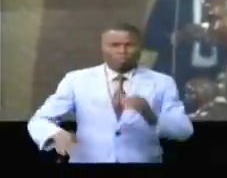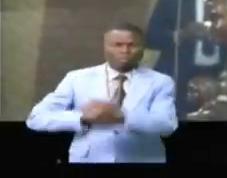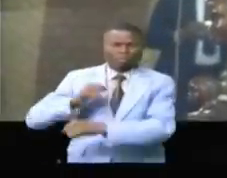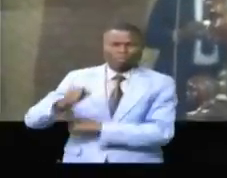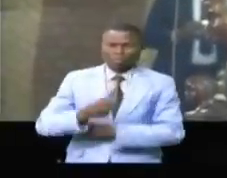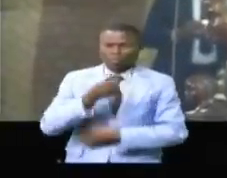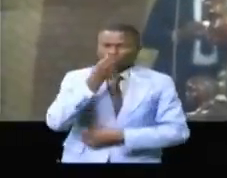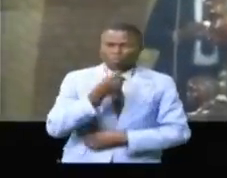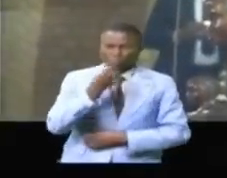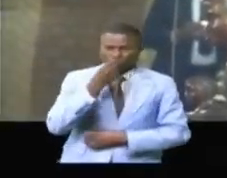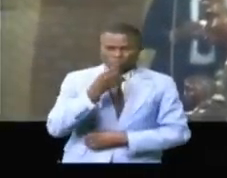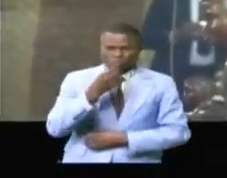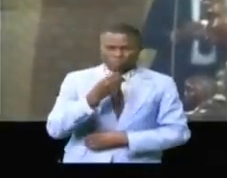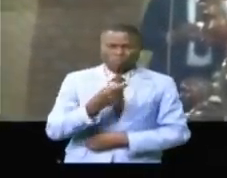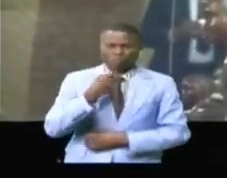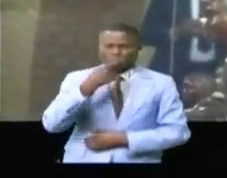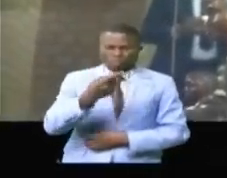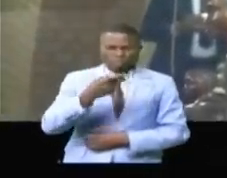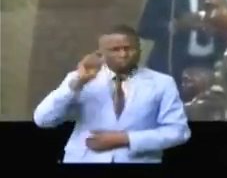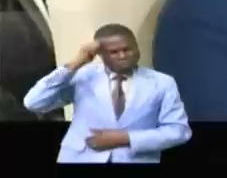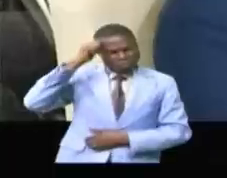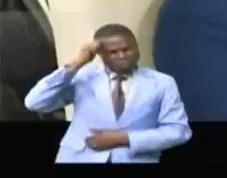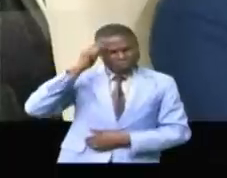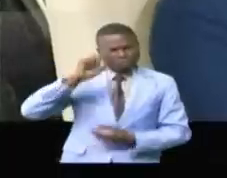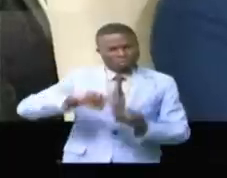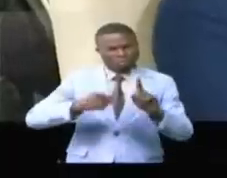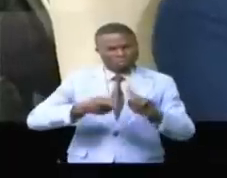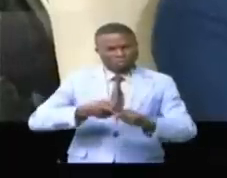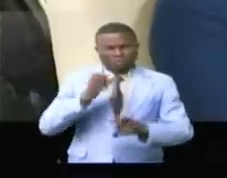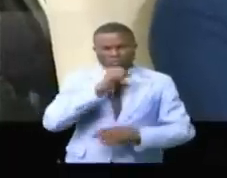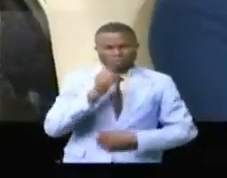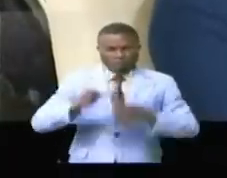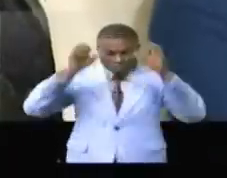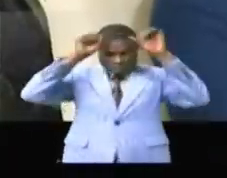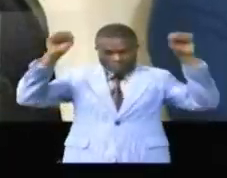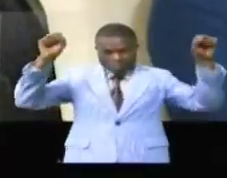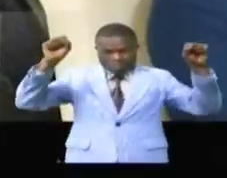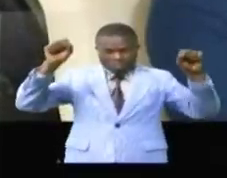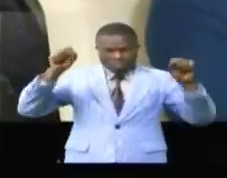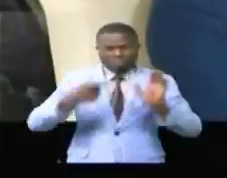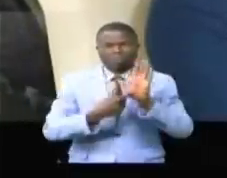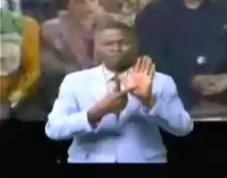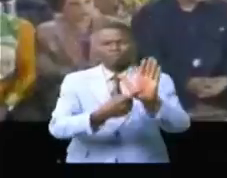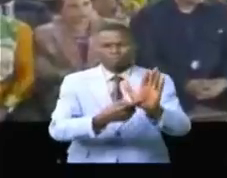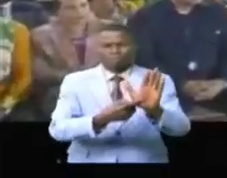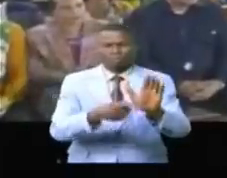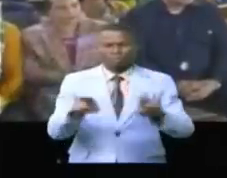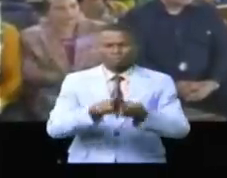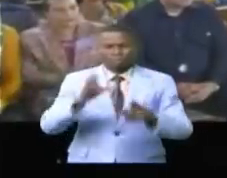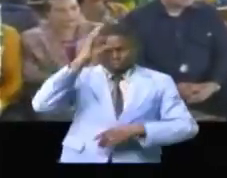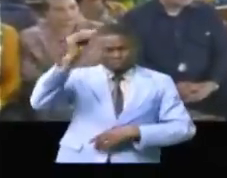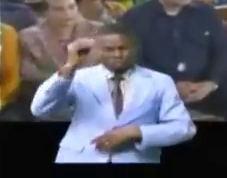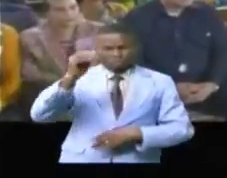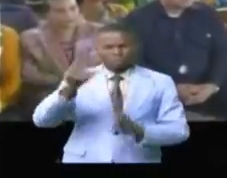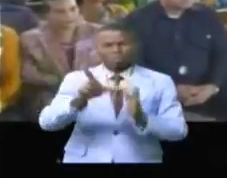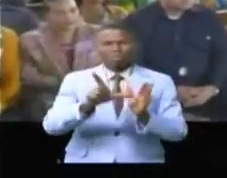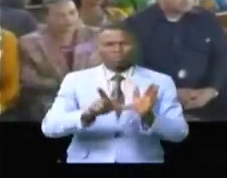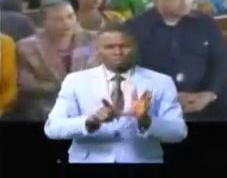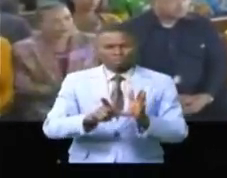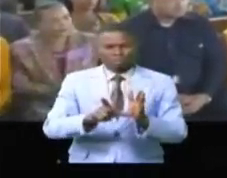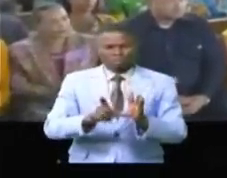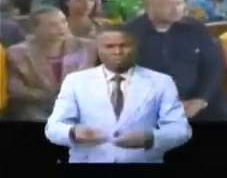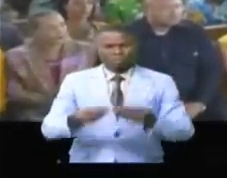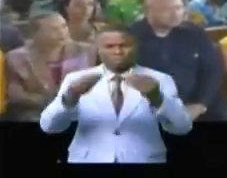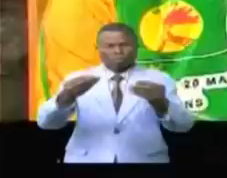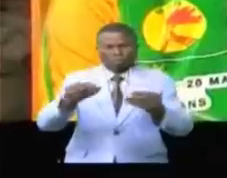a exhumé quelques souvenirs de sa relation avec l'ancien président qu'il présente comme un homme de principe qui a porté